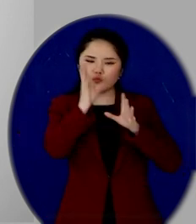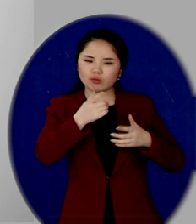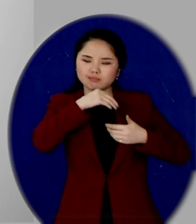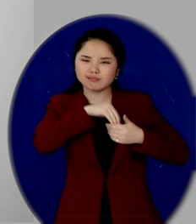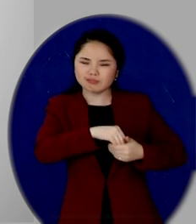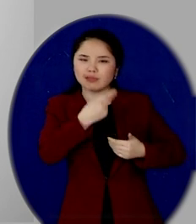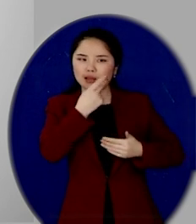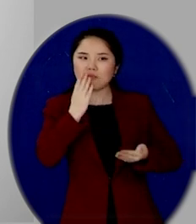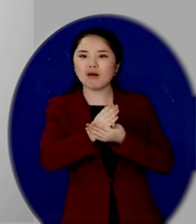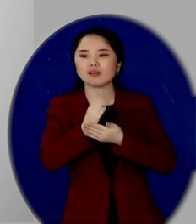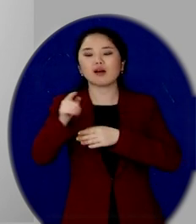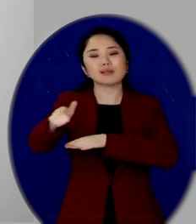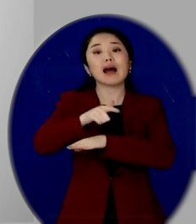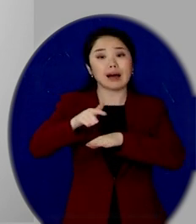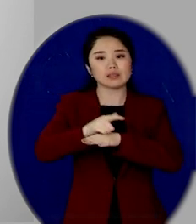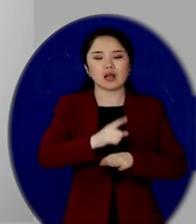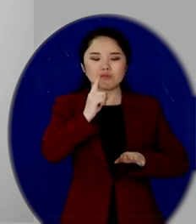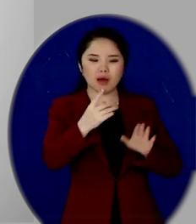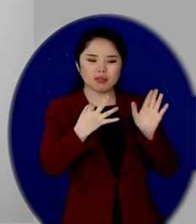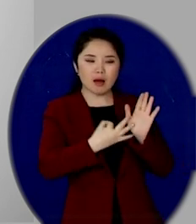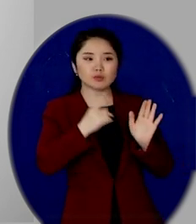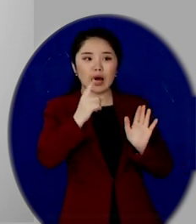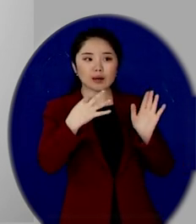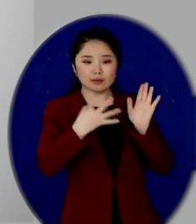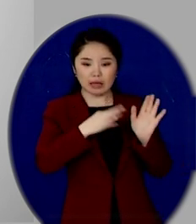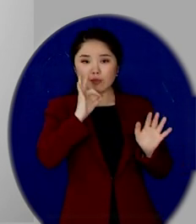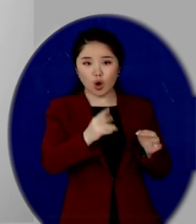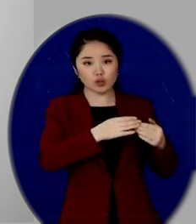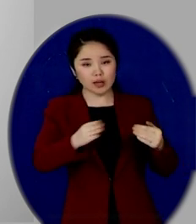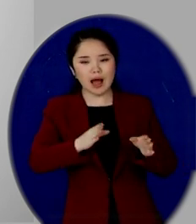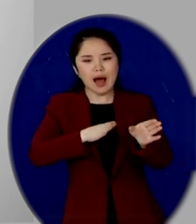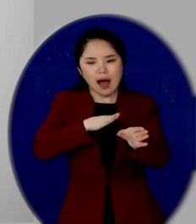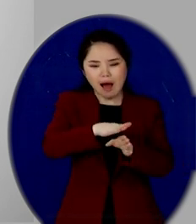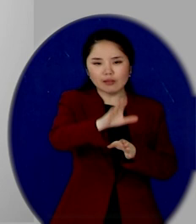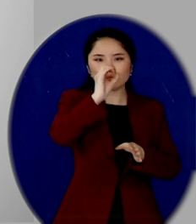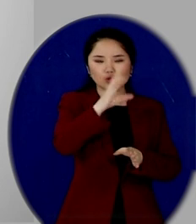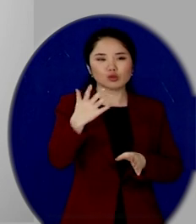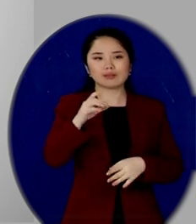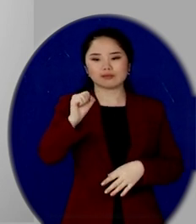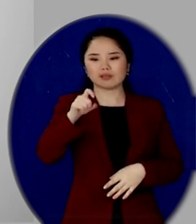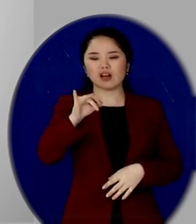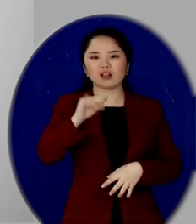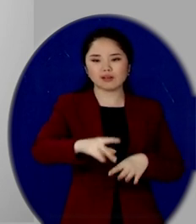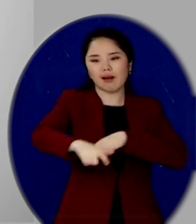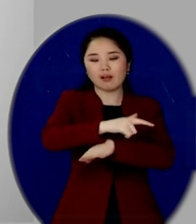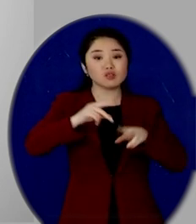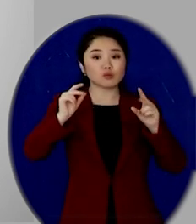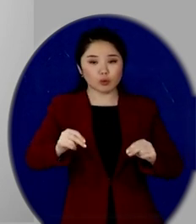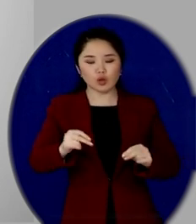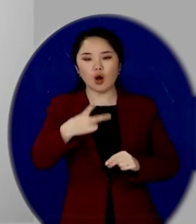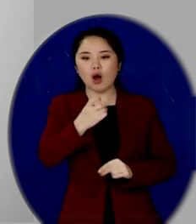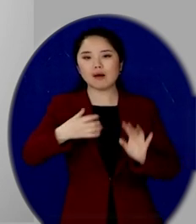шингэсэн газар билээ. 1818 оноос албый ёсоор тахлах үлддэг болсон. 2015